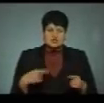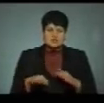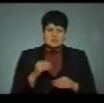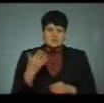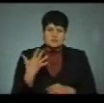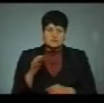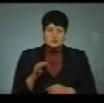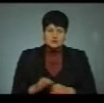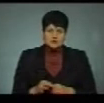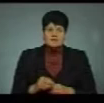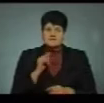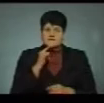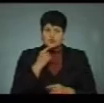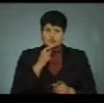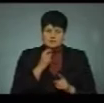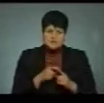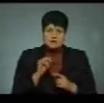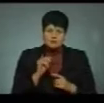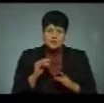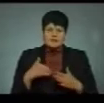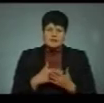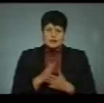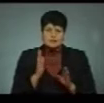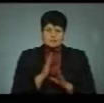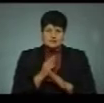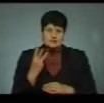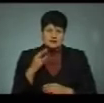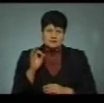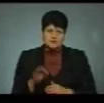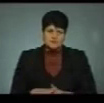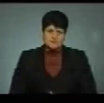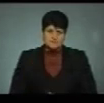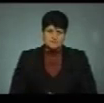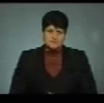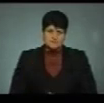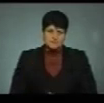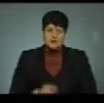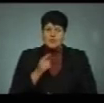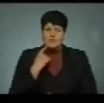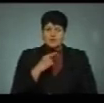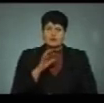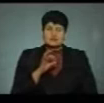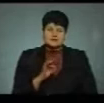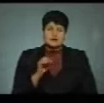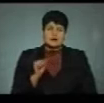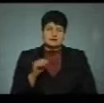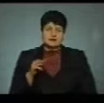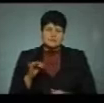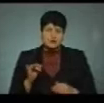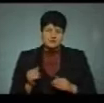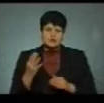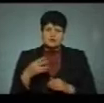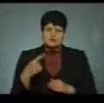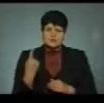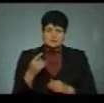5%. Важко відповісти та погана якість повітря – по 3%. За словами Олексія Антиповича, 41% опитаних вважає,